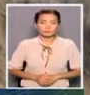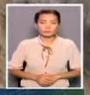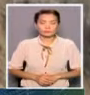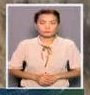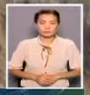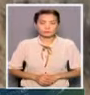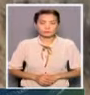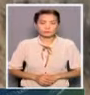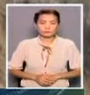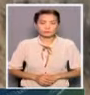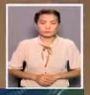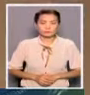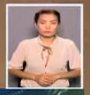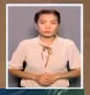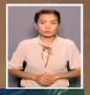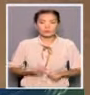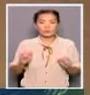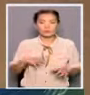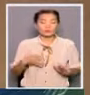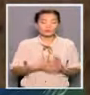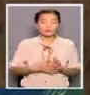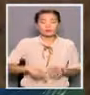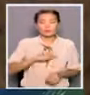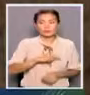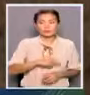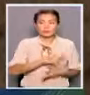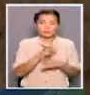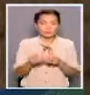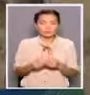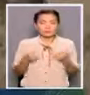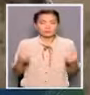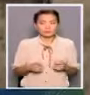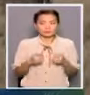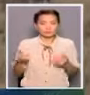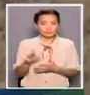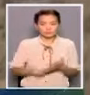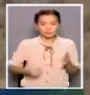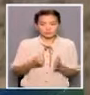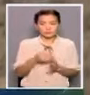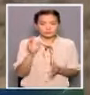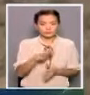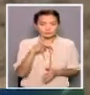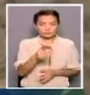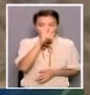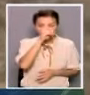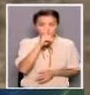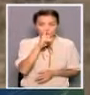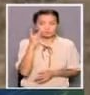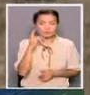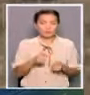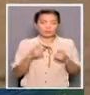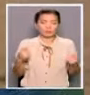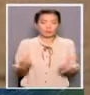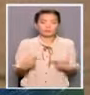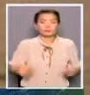села Асан. Возможно, археологические исследования, которые будут продолжены до октября месяца, откроют